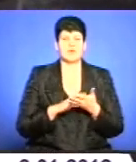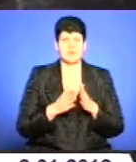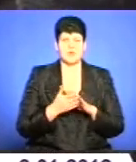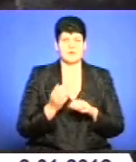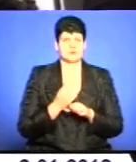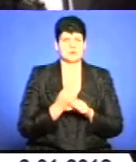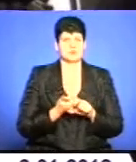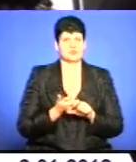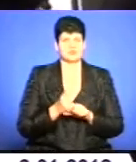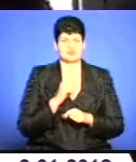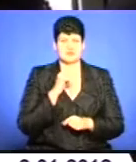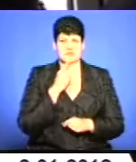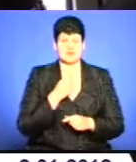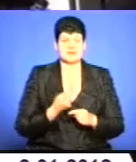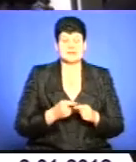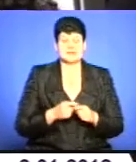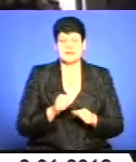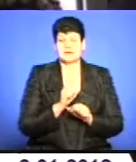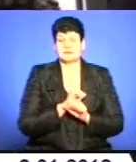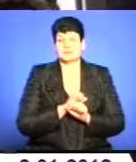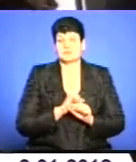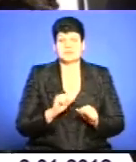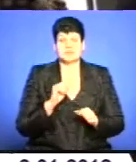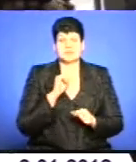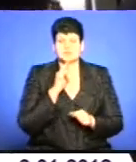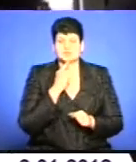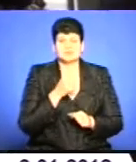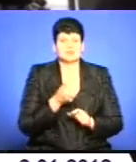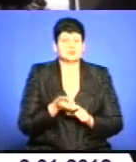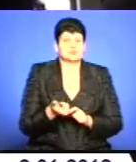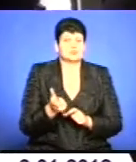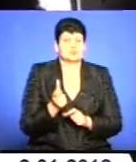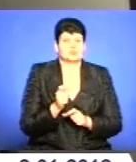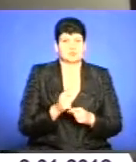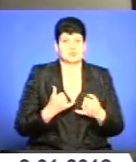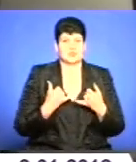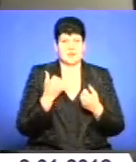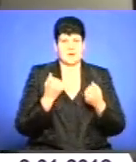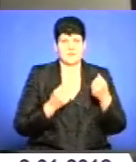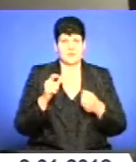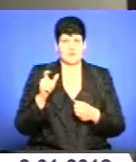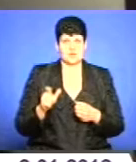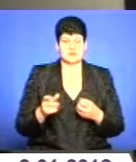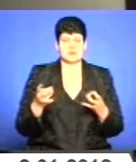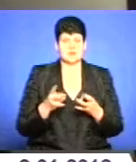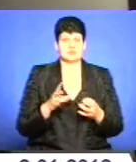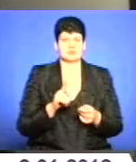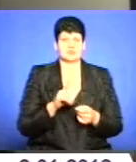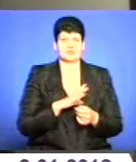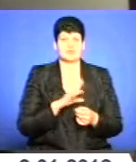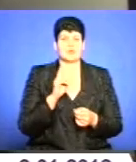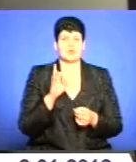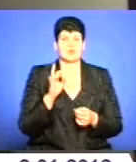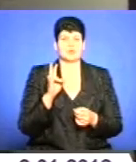дуже важко. Це нереально, це труднощі дуже. Для водія. Треба, щоб був кондуктор. Щоб був кондуктор, щоб